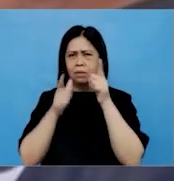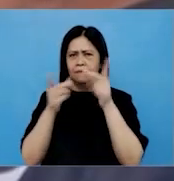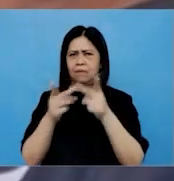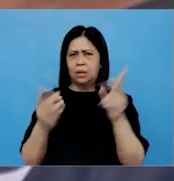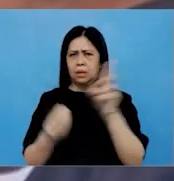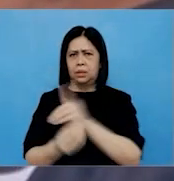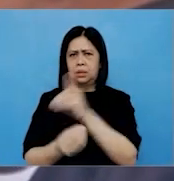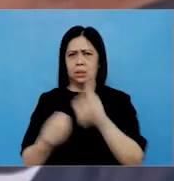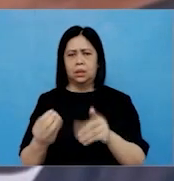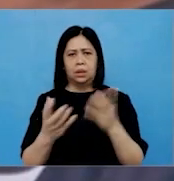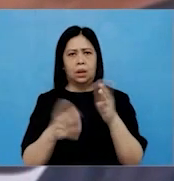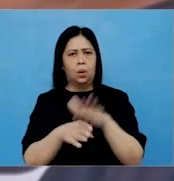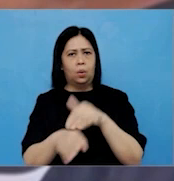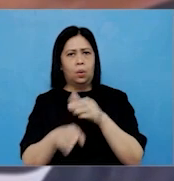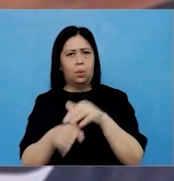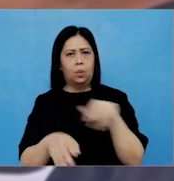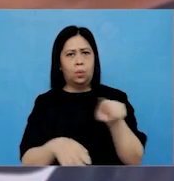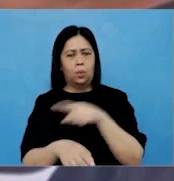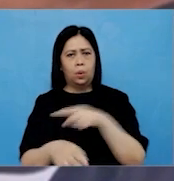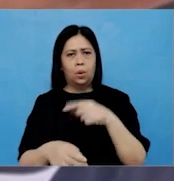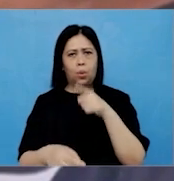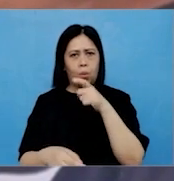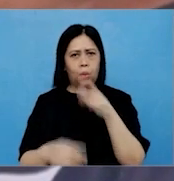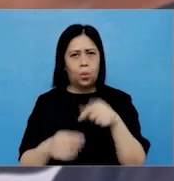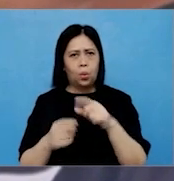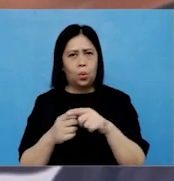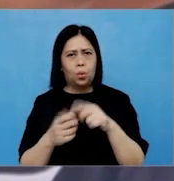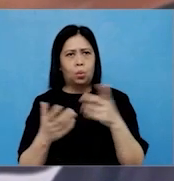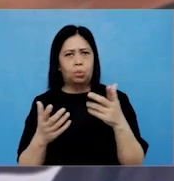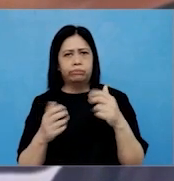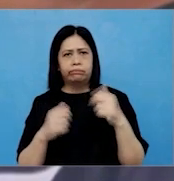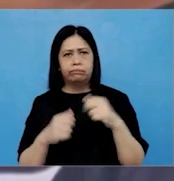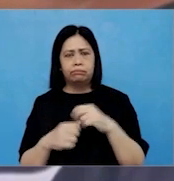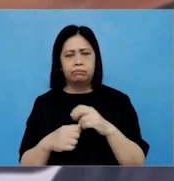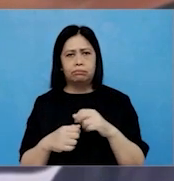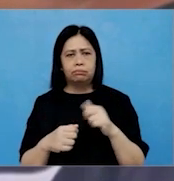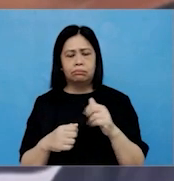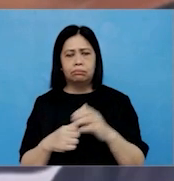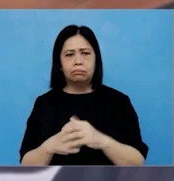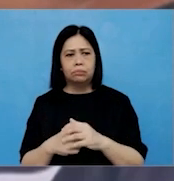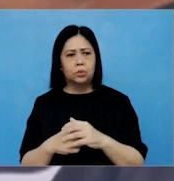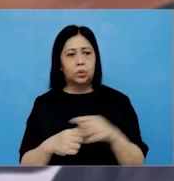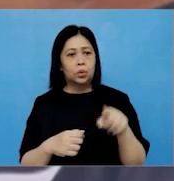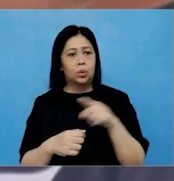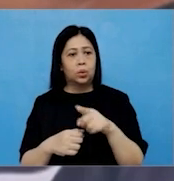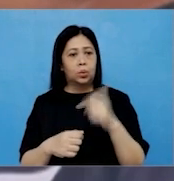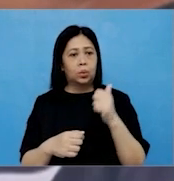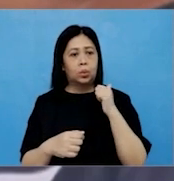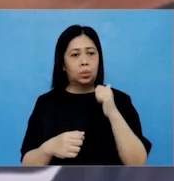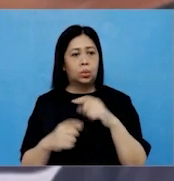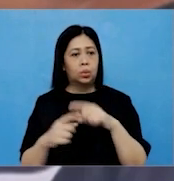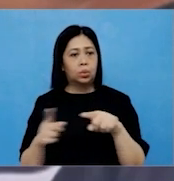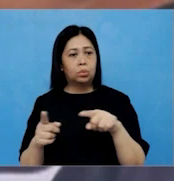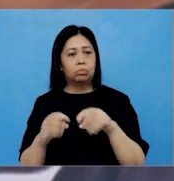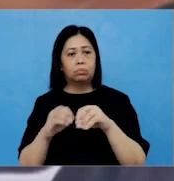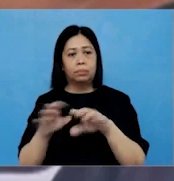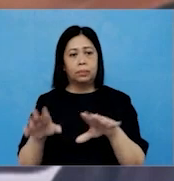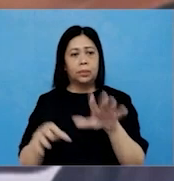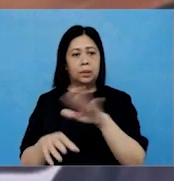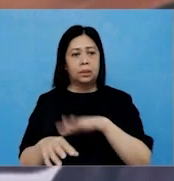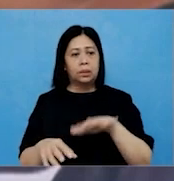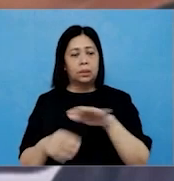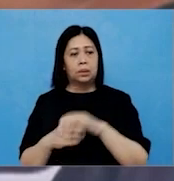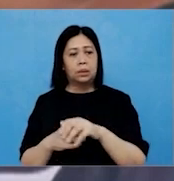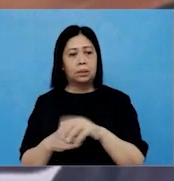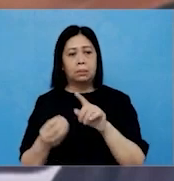yung mga halubilo. Pupul kami sa Pinto Barajas na implementasyon na yan ng compulsory